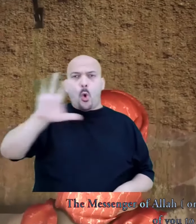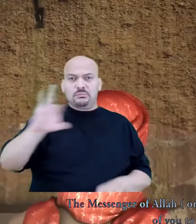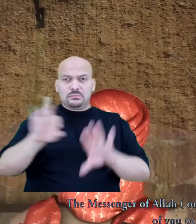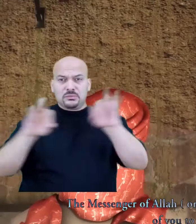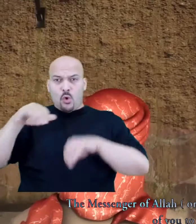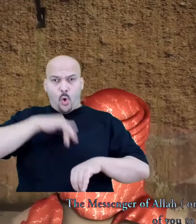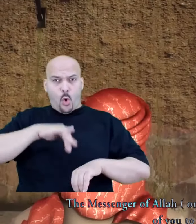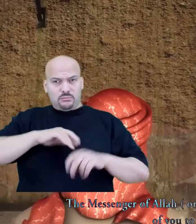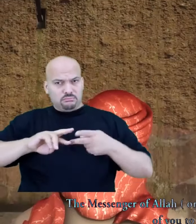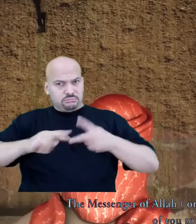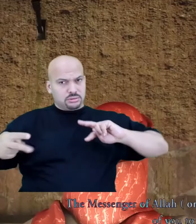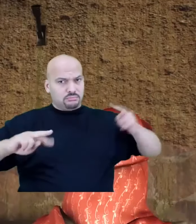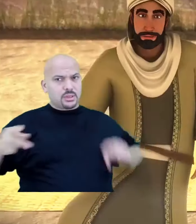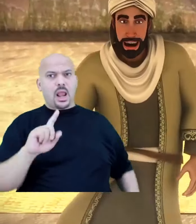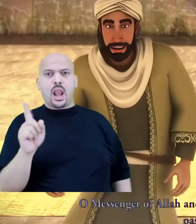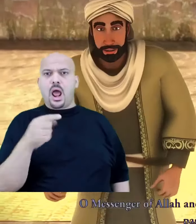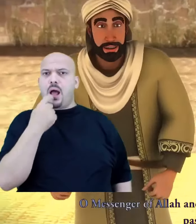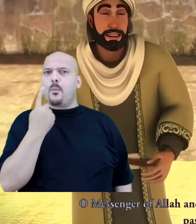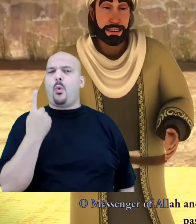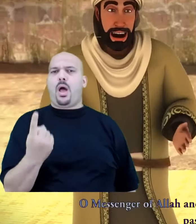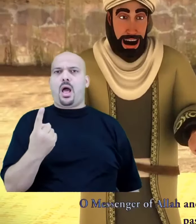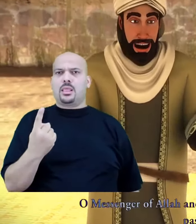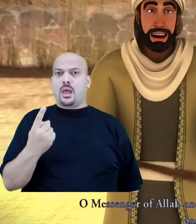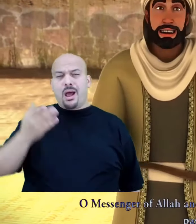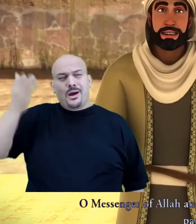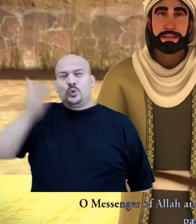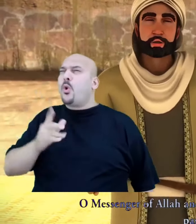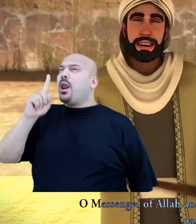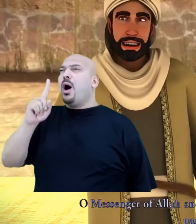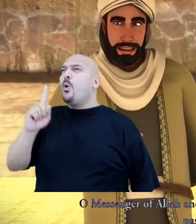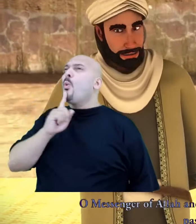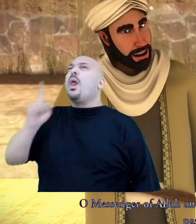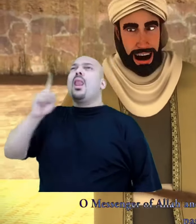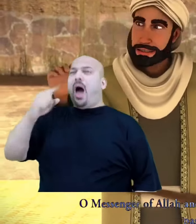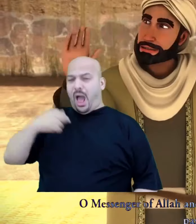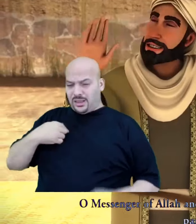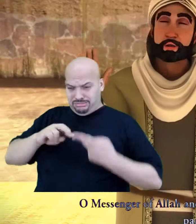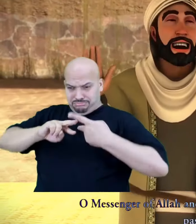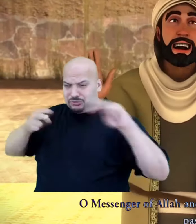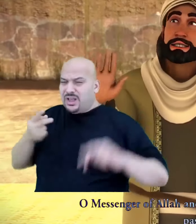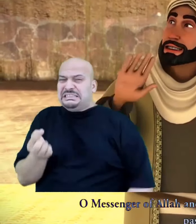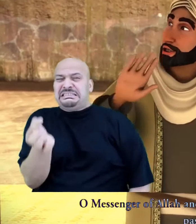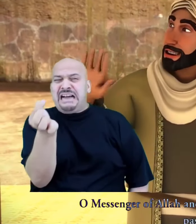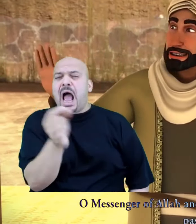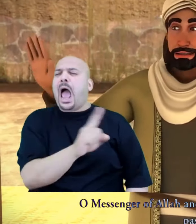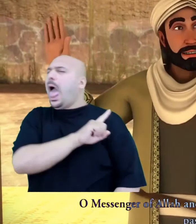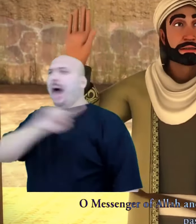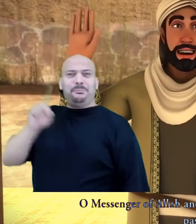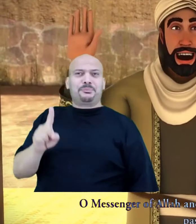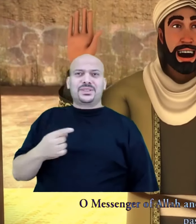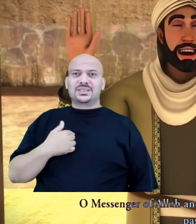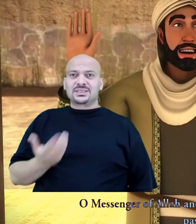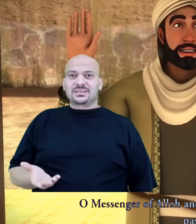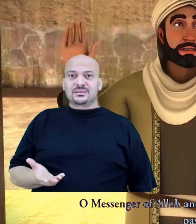فلا تختلفوا. يا رسول الله، والله إنا لا نختلف عليك في شيء